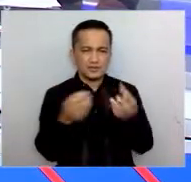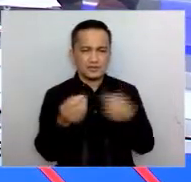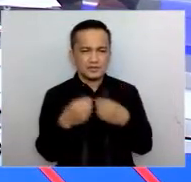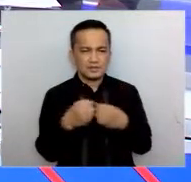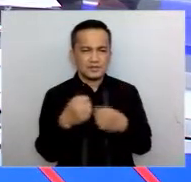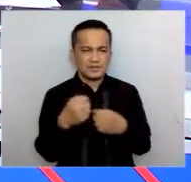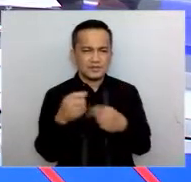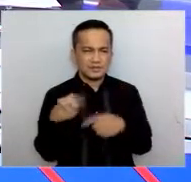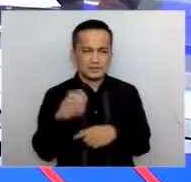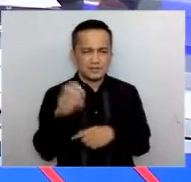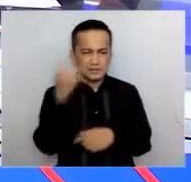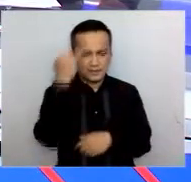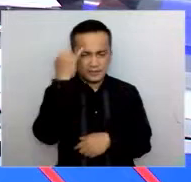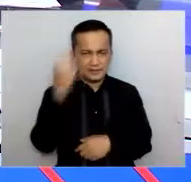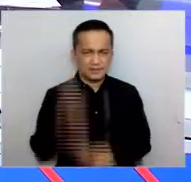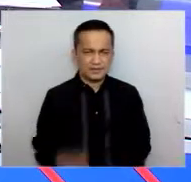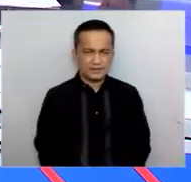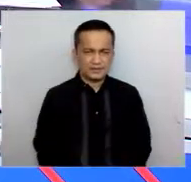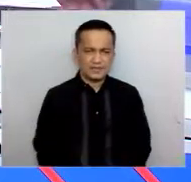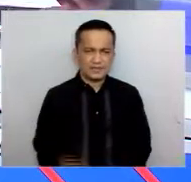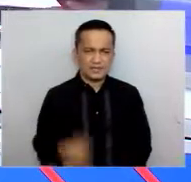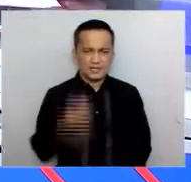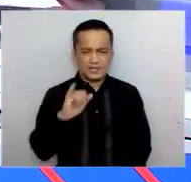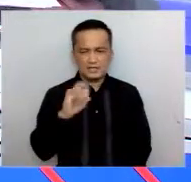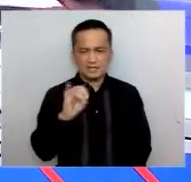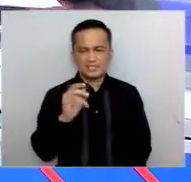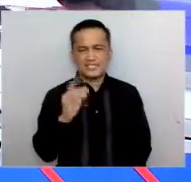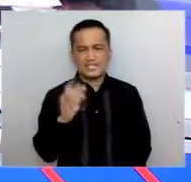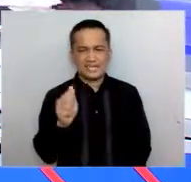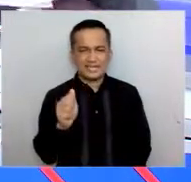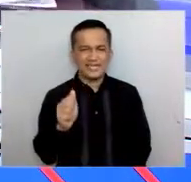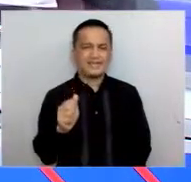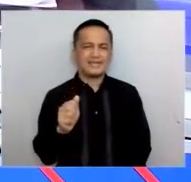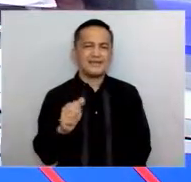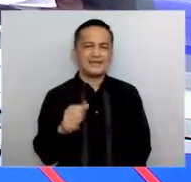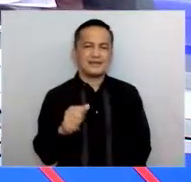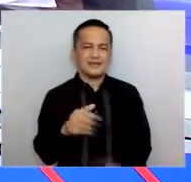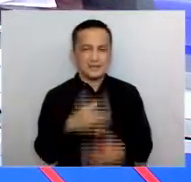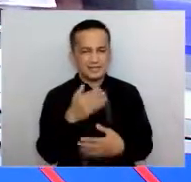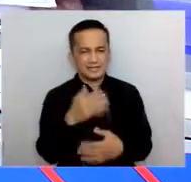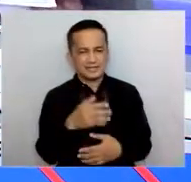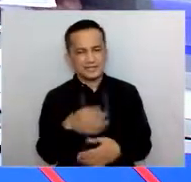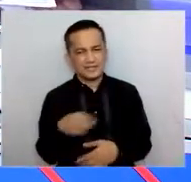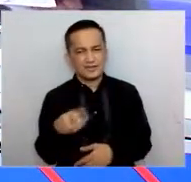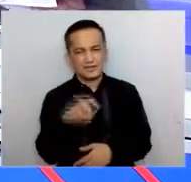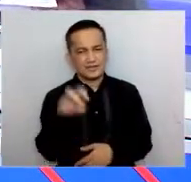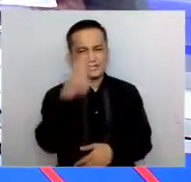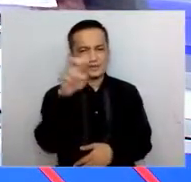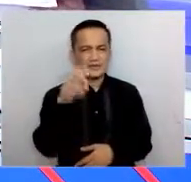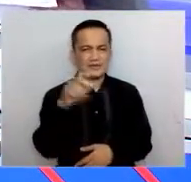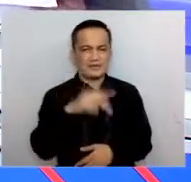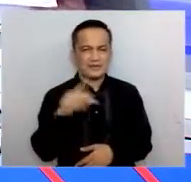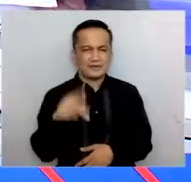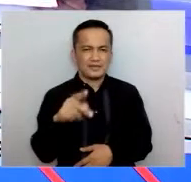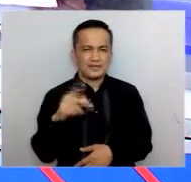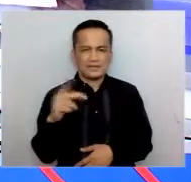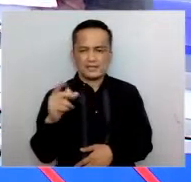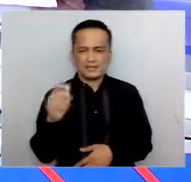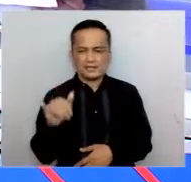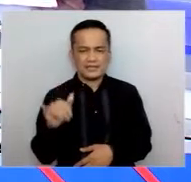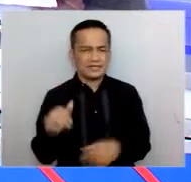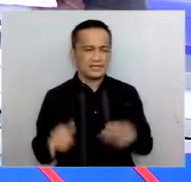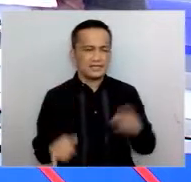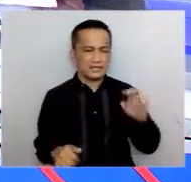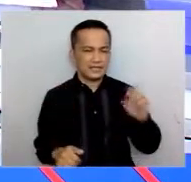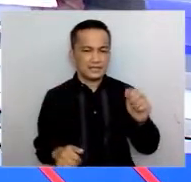ideas ang Lakwatsika. Makisaya tayo sa paglalakwatsa sa Pampanga ni K Brosas at Ethel Booba, kung